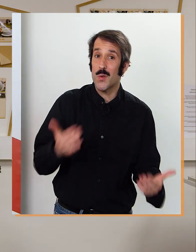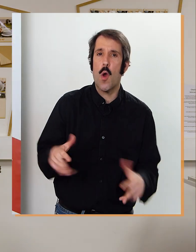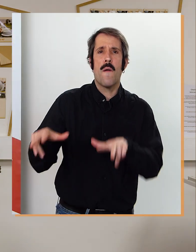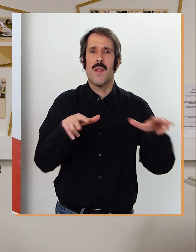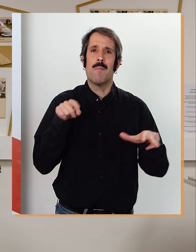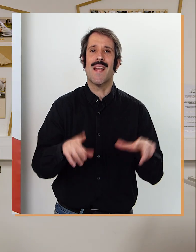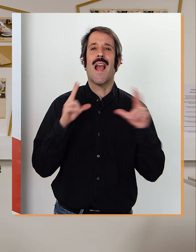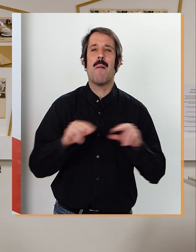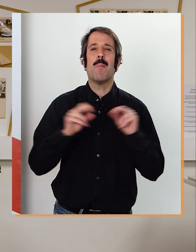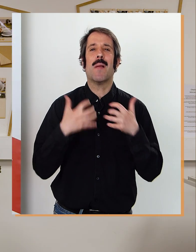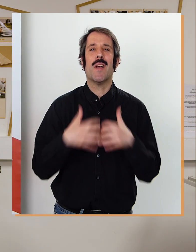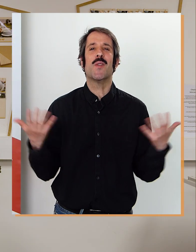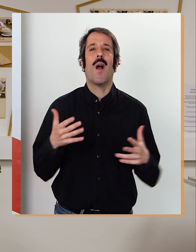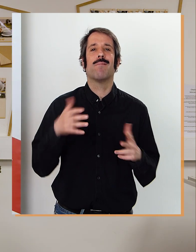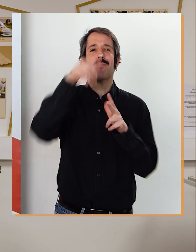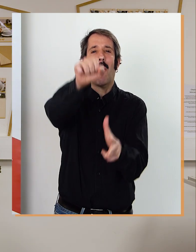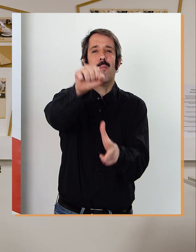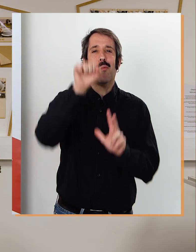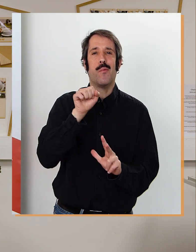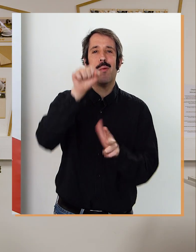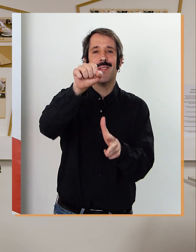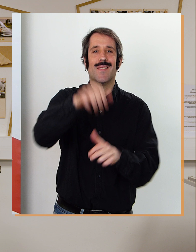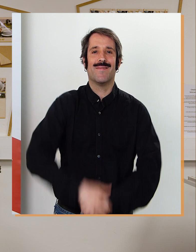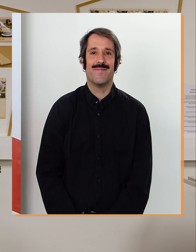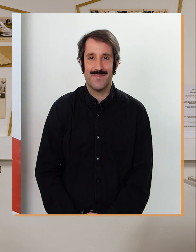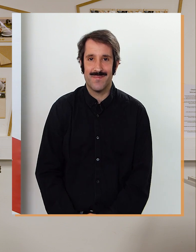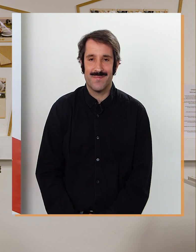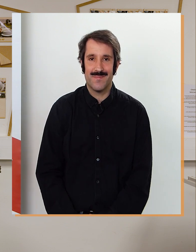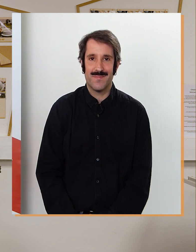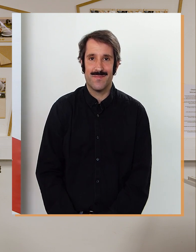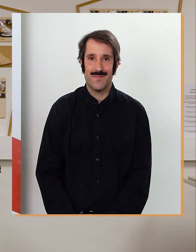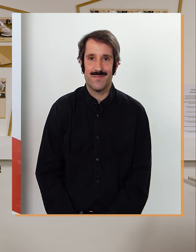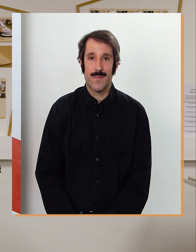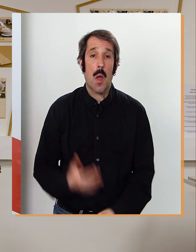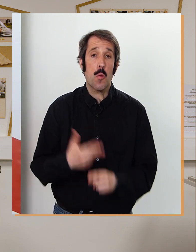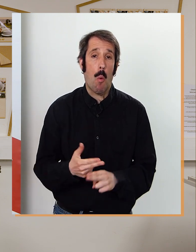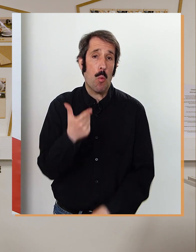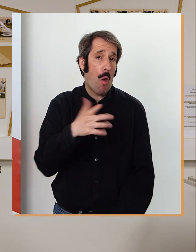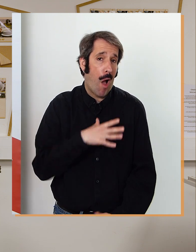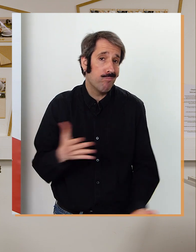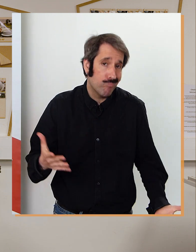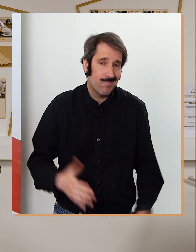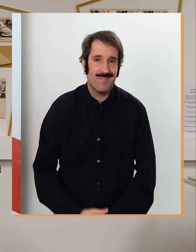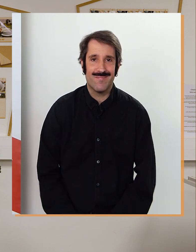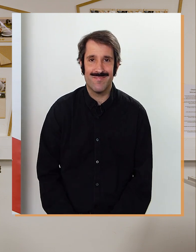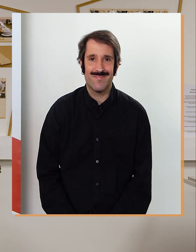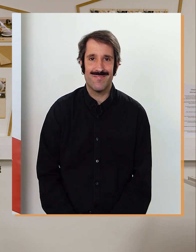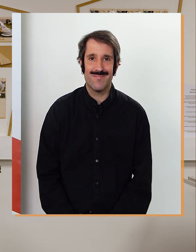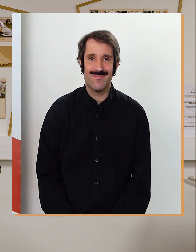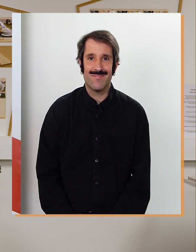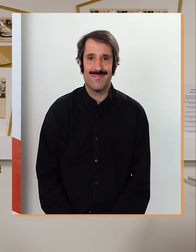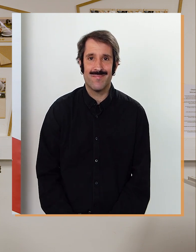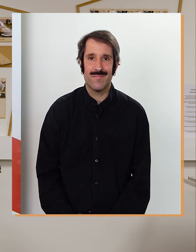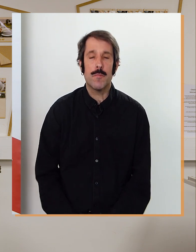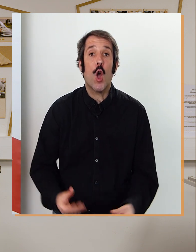Bonjour tout le monde, dans cette vidéo je vais vous présenter l'utilisation de notre scie à onglet ou scie radiale. Elle a deux noms évidemment cette